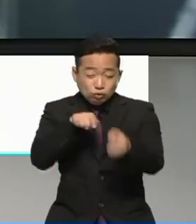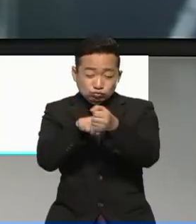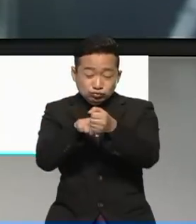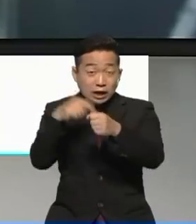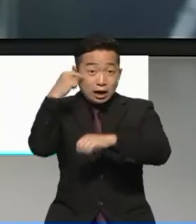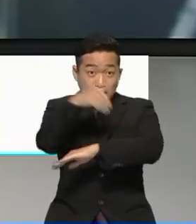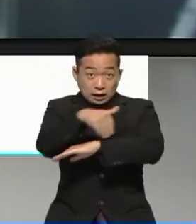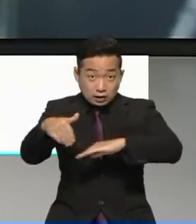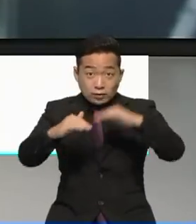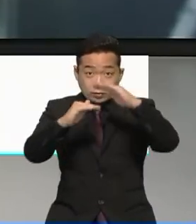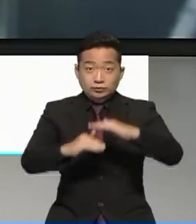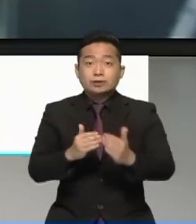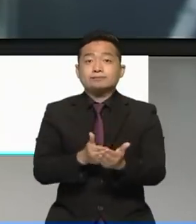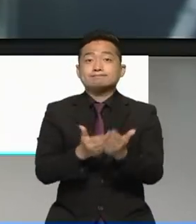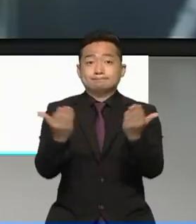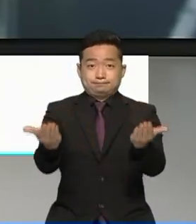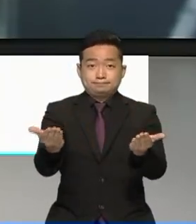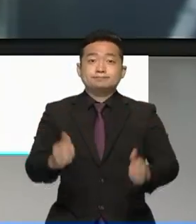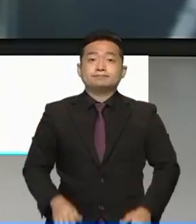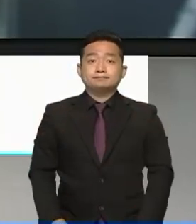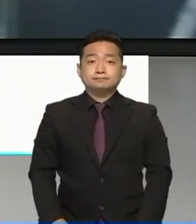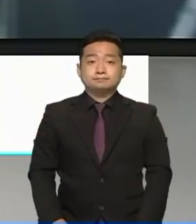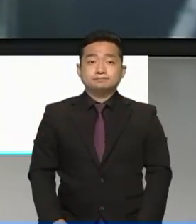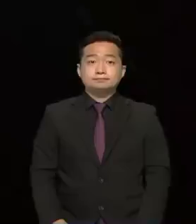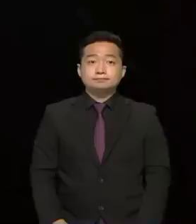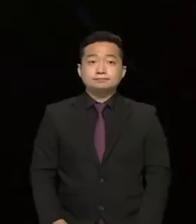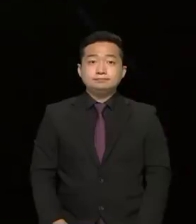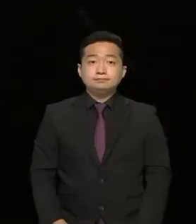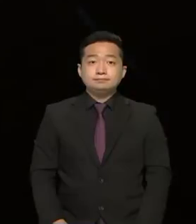전망까지 원종진 기자가 전해드립니다.